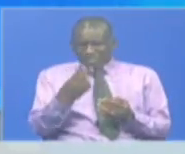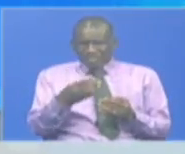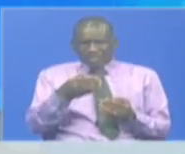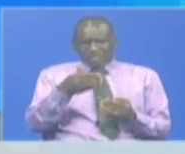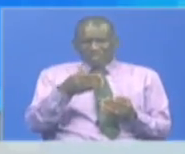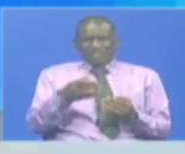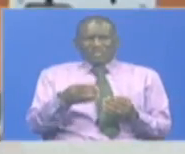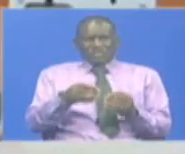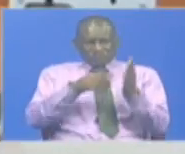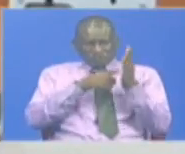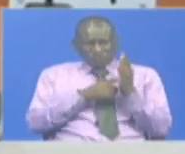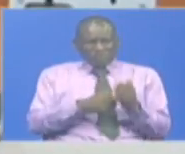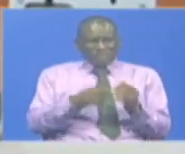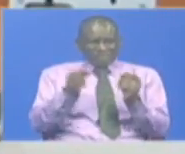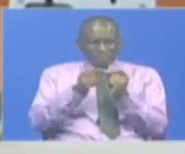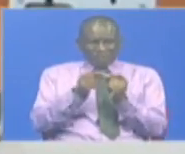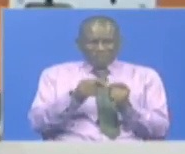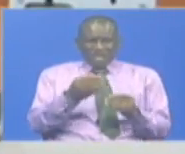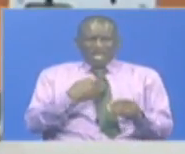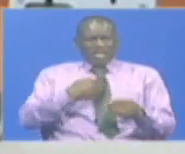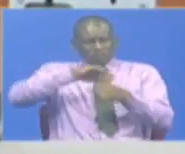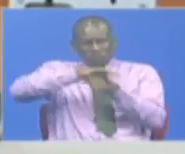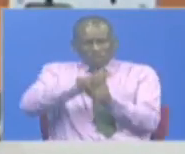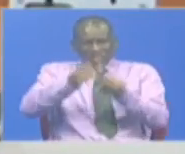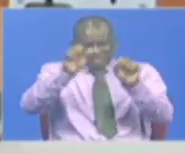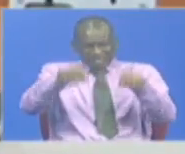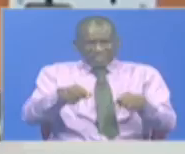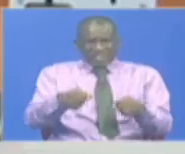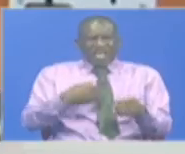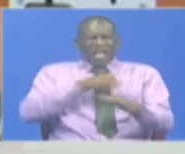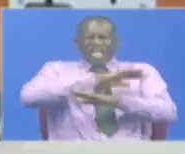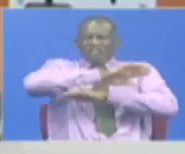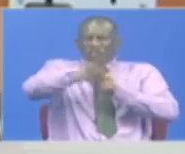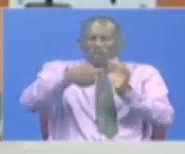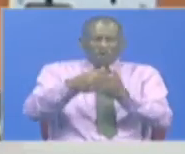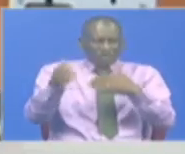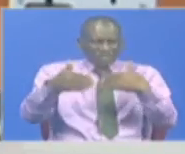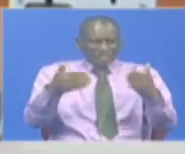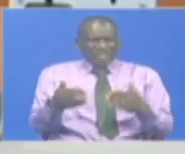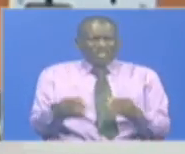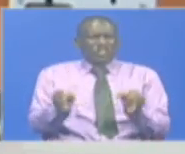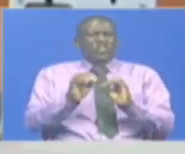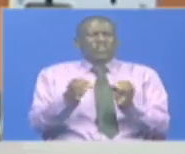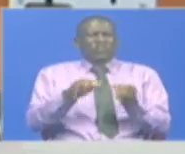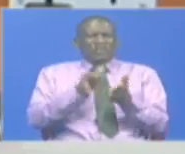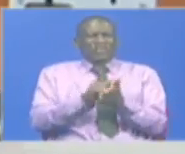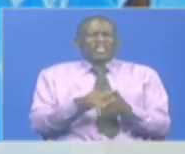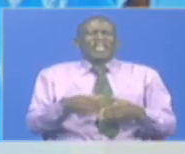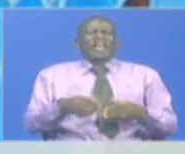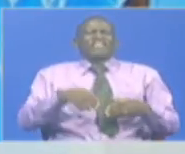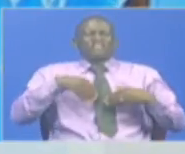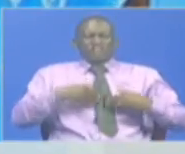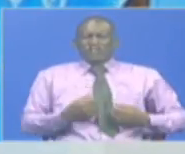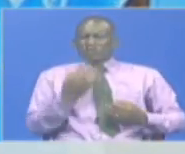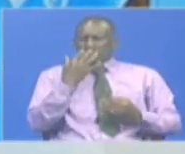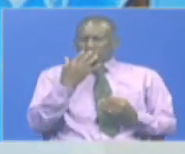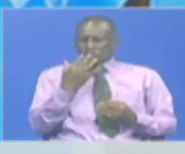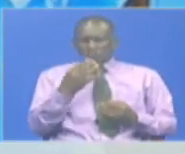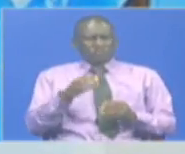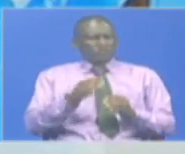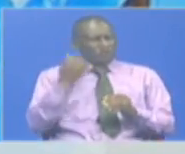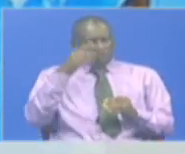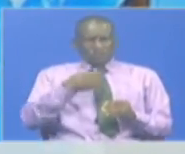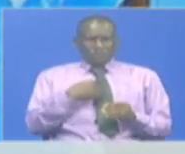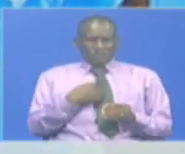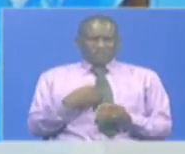she has been battling. I'm positive. Na niko na hizo sense zote, si ati kwa lazima nianguke ama nikose pumzi ndio kwa. For me, I mean,